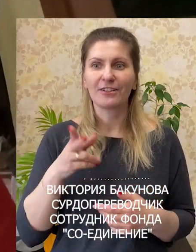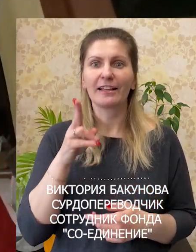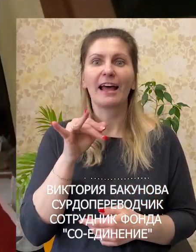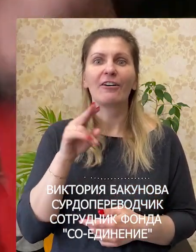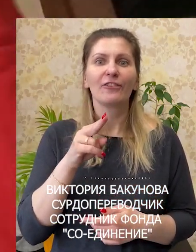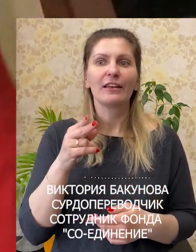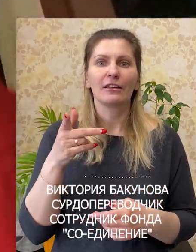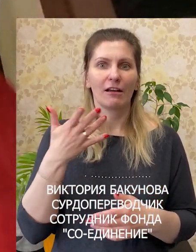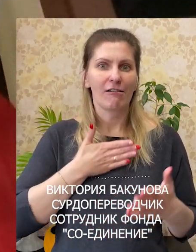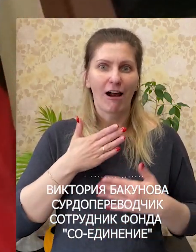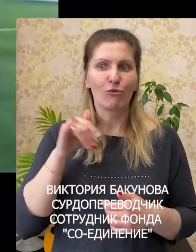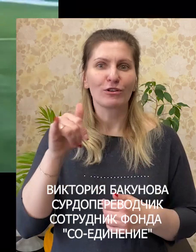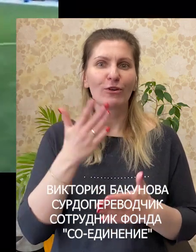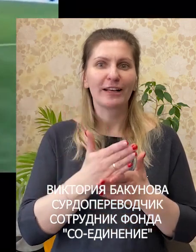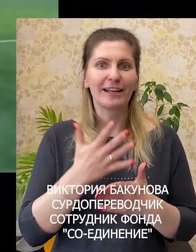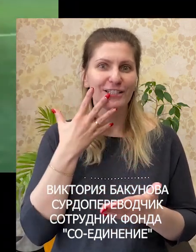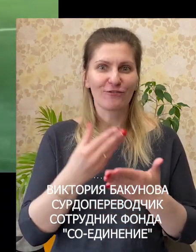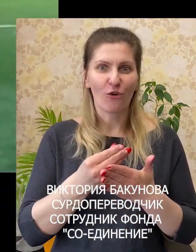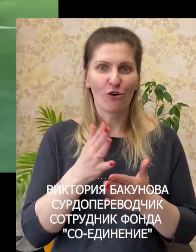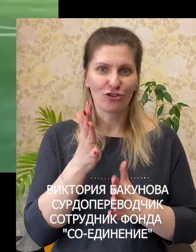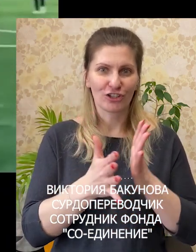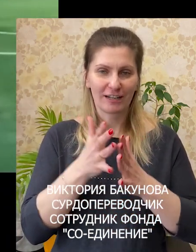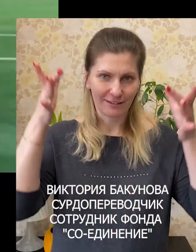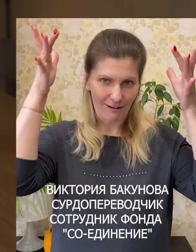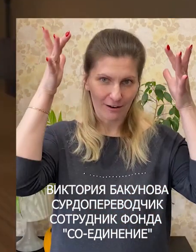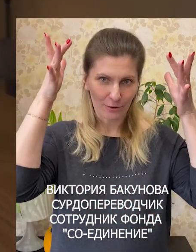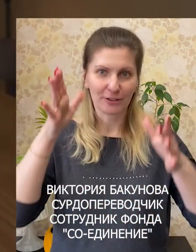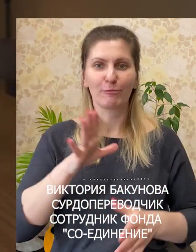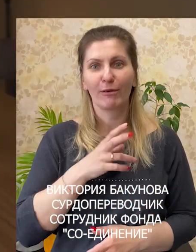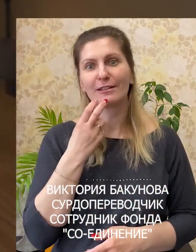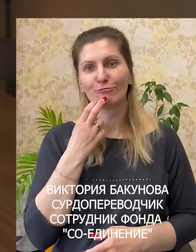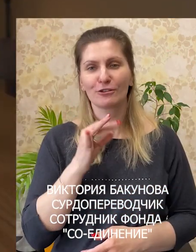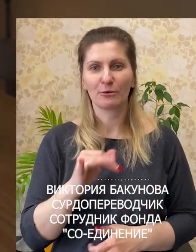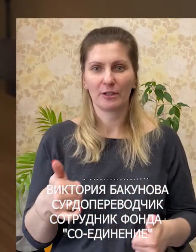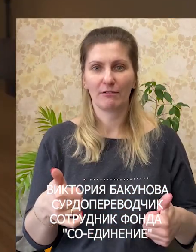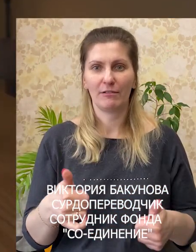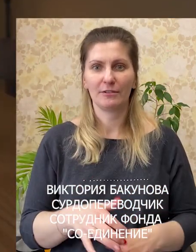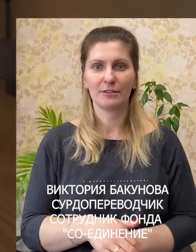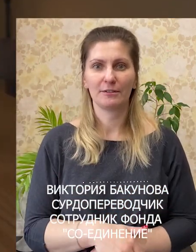наверное, есть фирменный жест — корона. Красавчики, красавчик! Было смешно и классно.